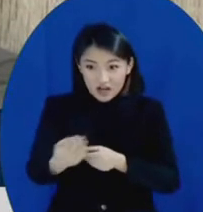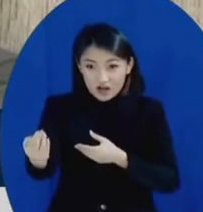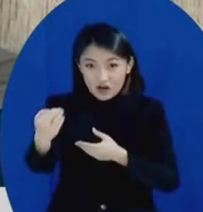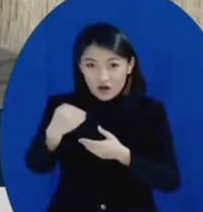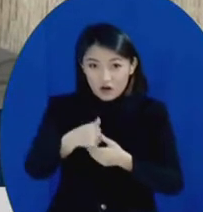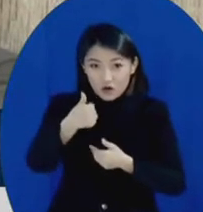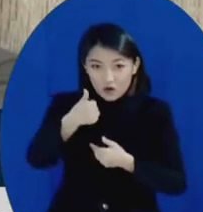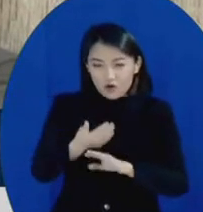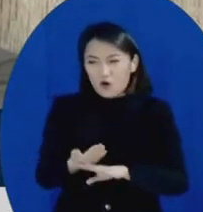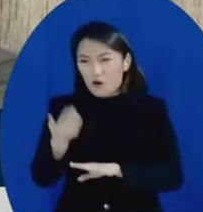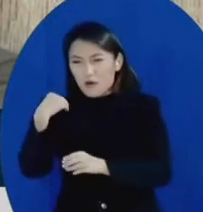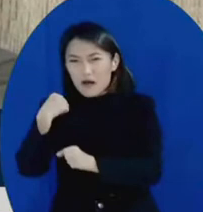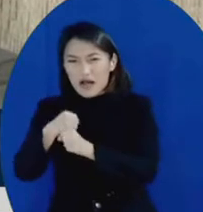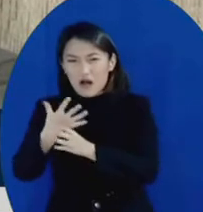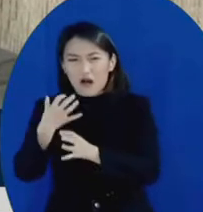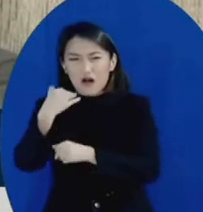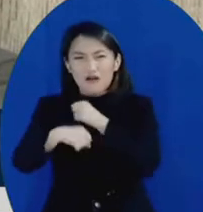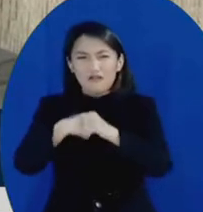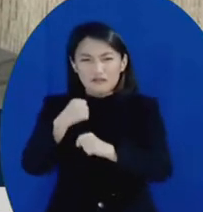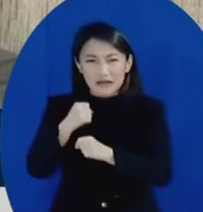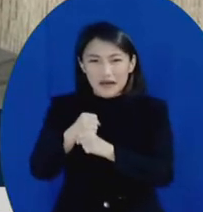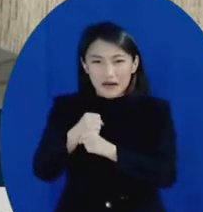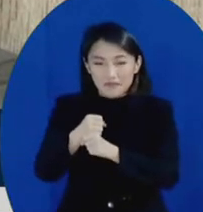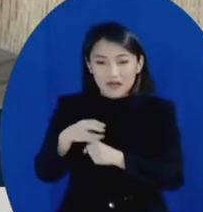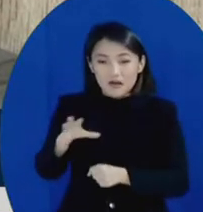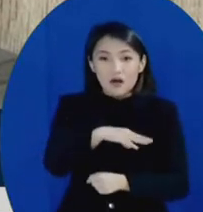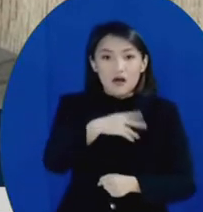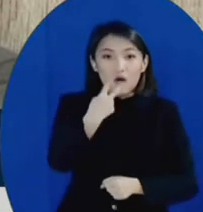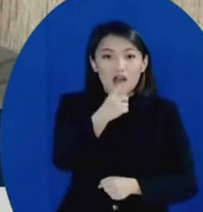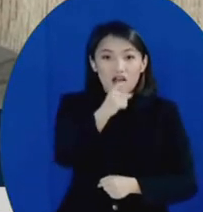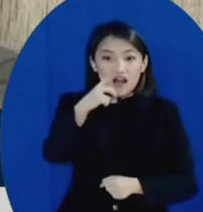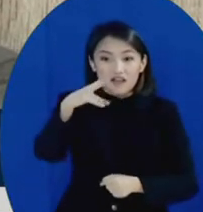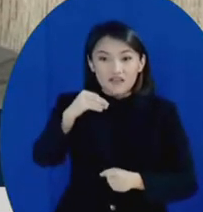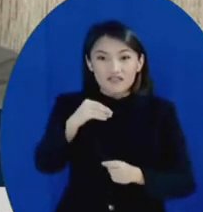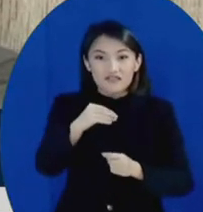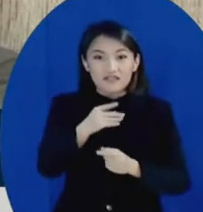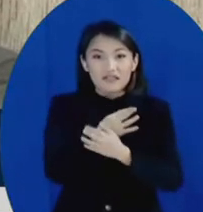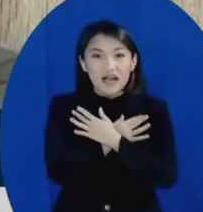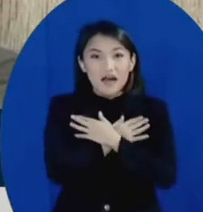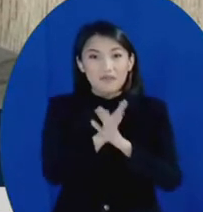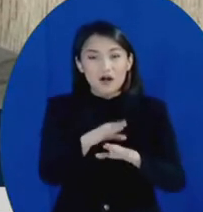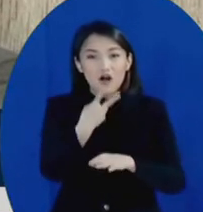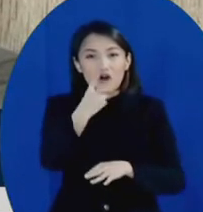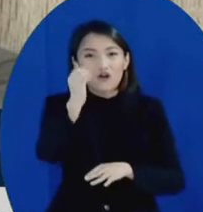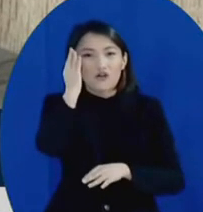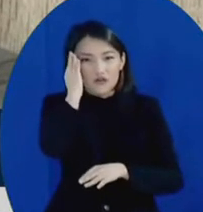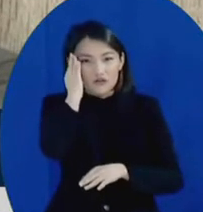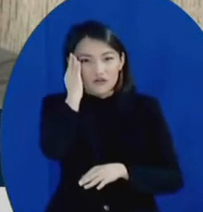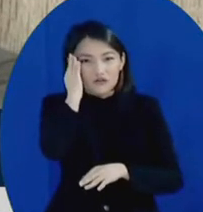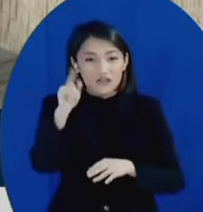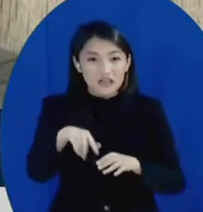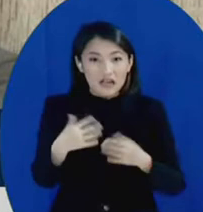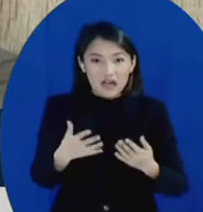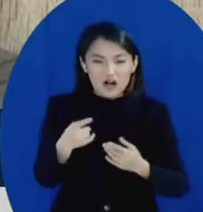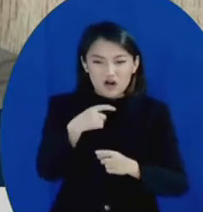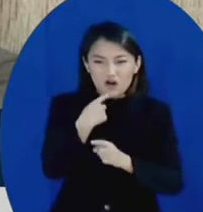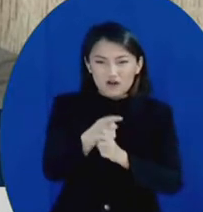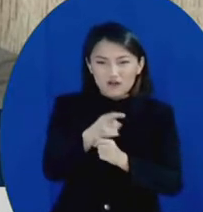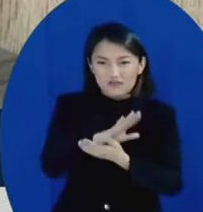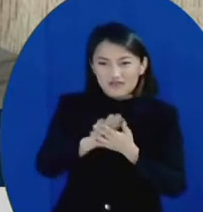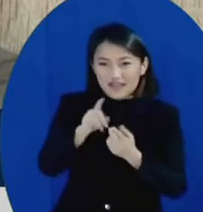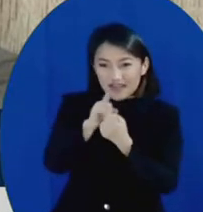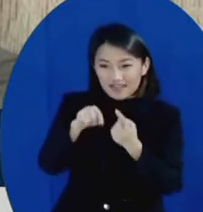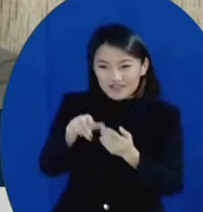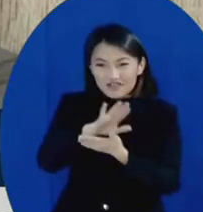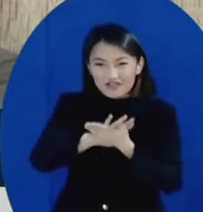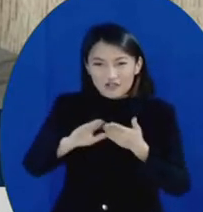өмнө олон жил ажилласан ч гэсэн ер нь үндсэн ээлжийн амралтын хоног бол 20 хоног байх. Энэ үл ялангуяа хөдөлмөрийн харилцаанд шинэ орж байгаа